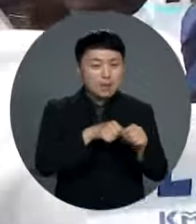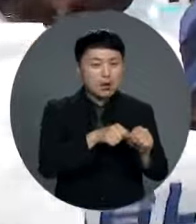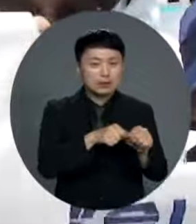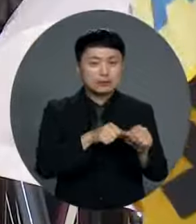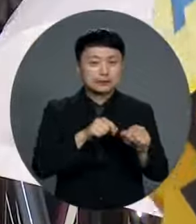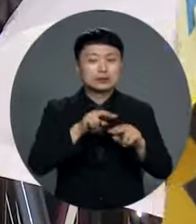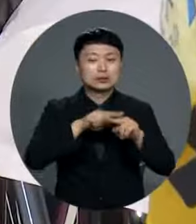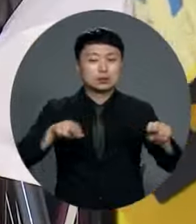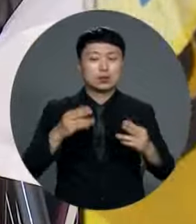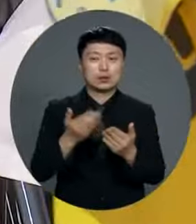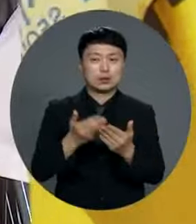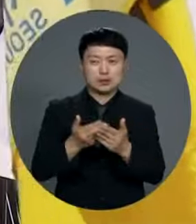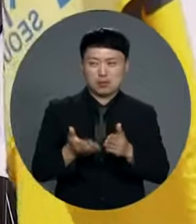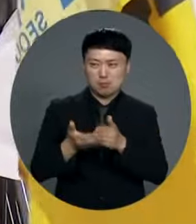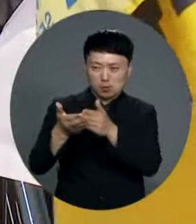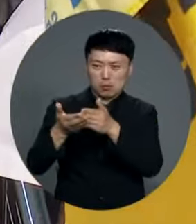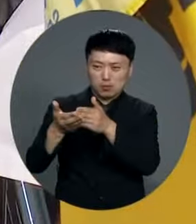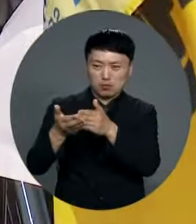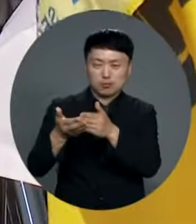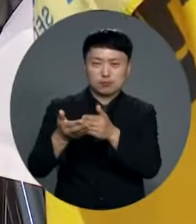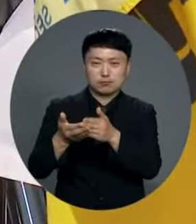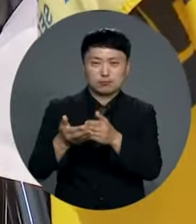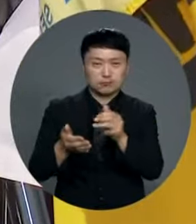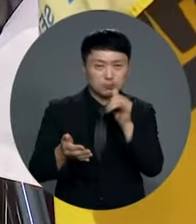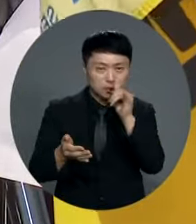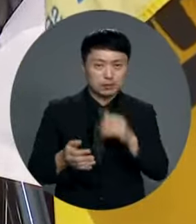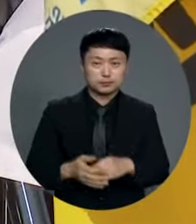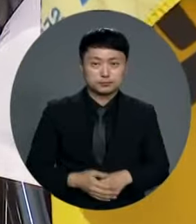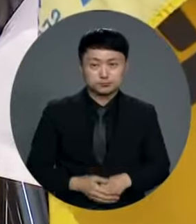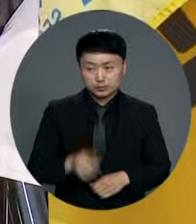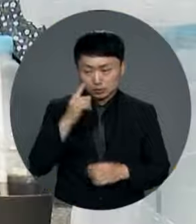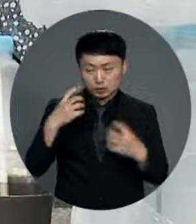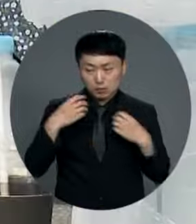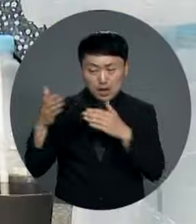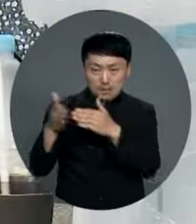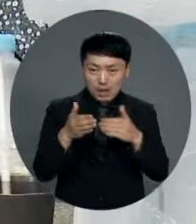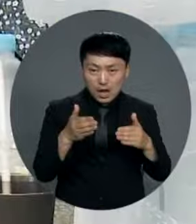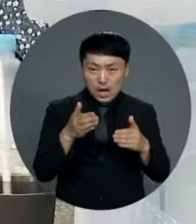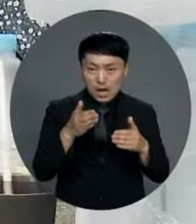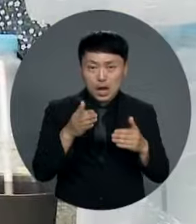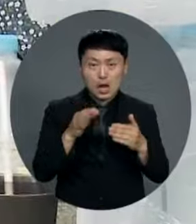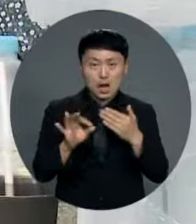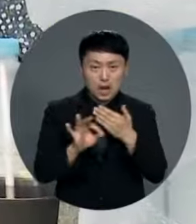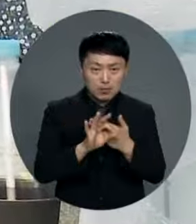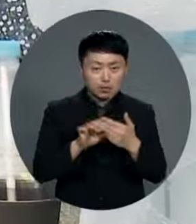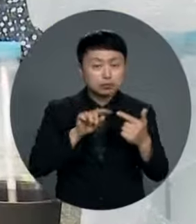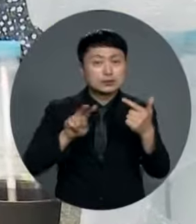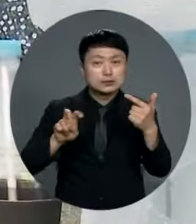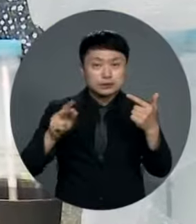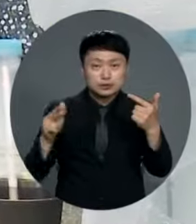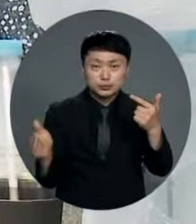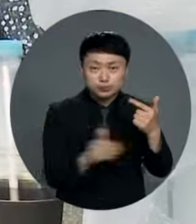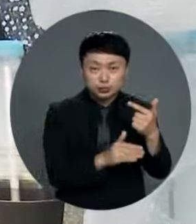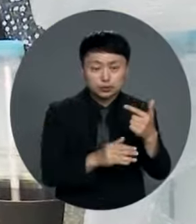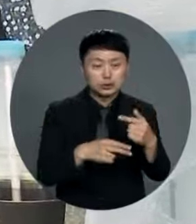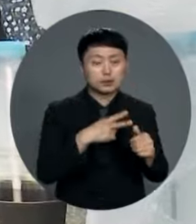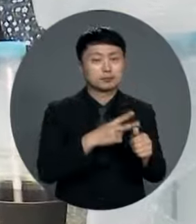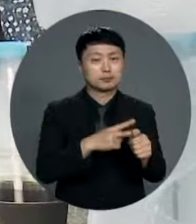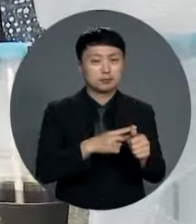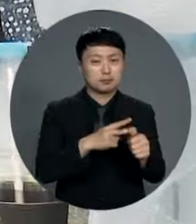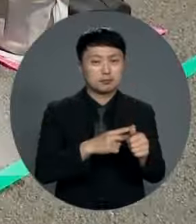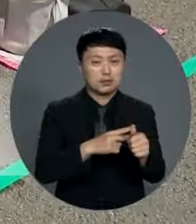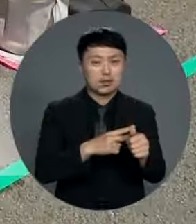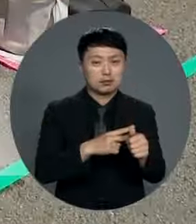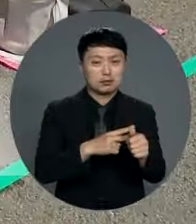처분을 취소하라고 요구하고 있습니다. 이 요구를 정부가 받아들이지 않으면 오는 27일부터 의사들이